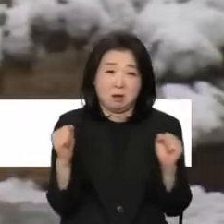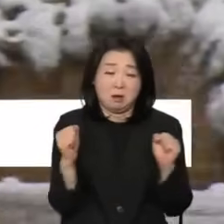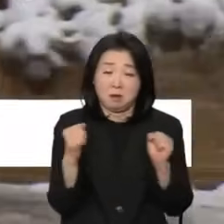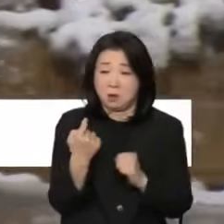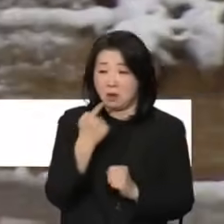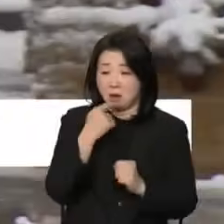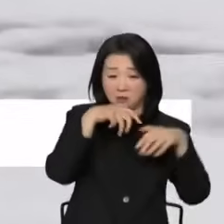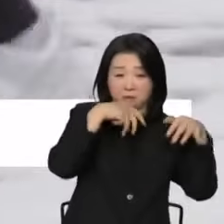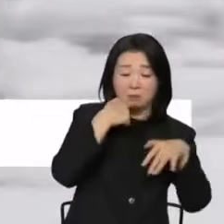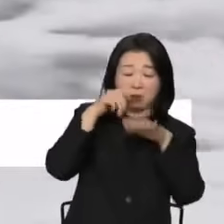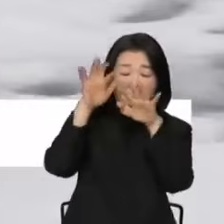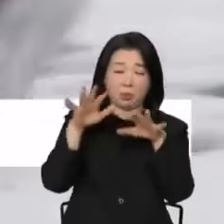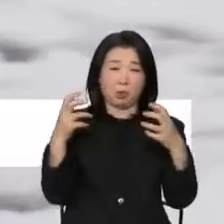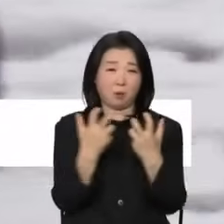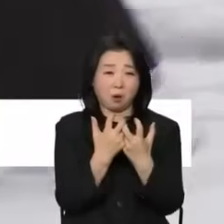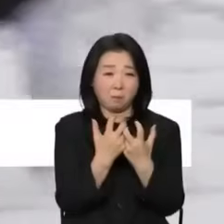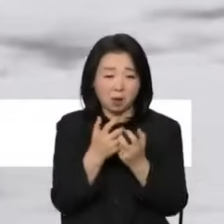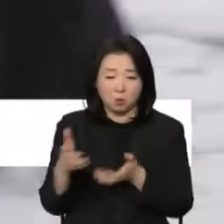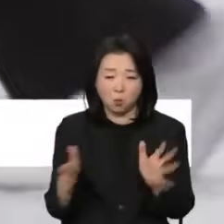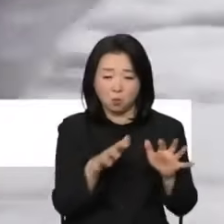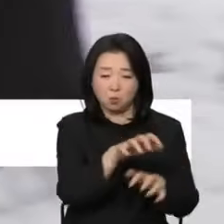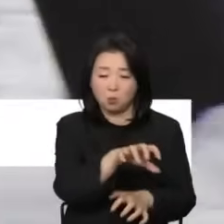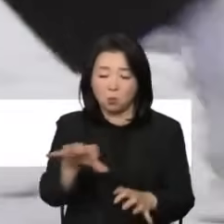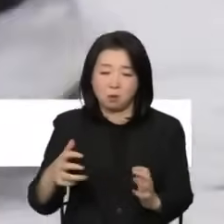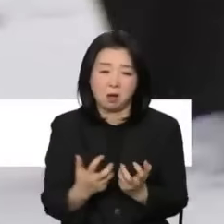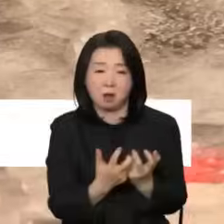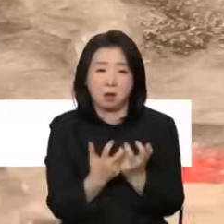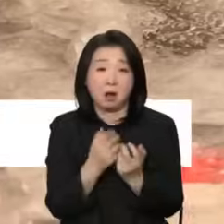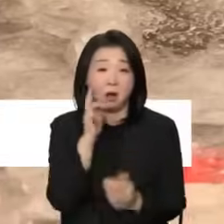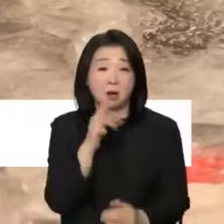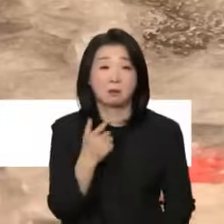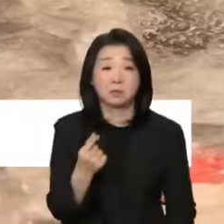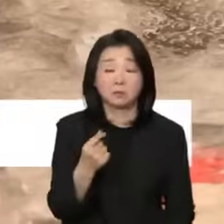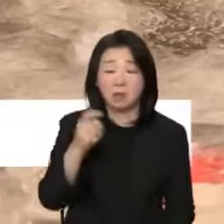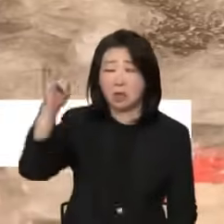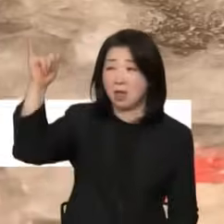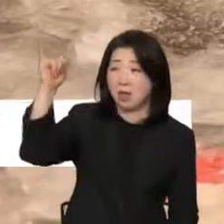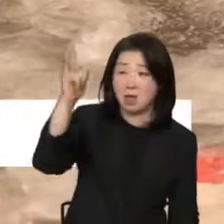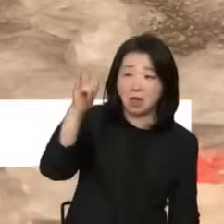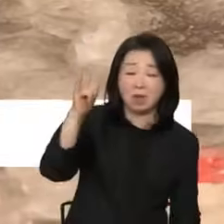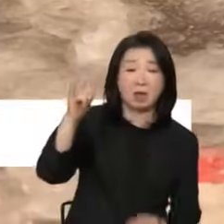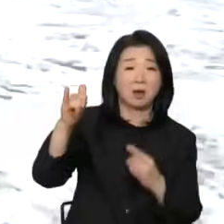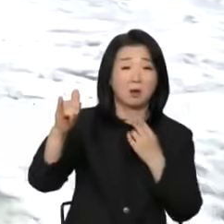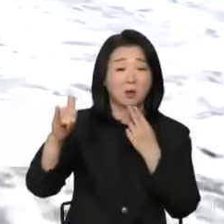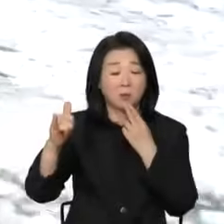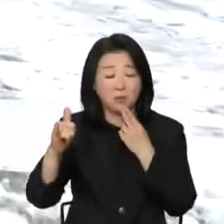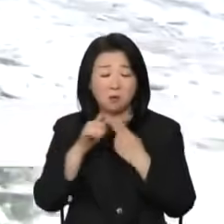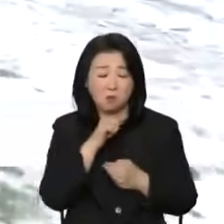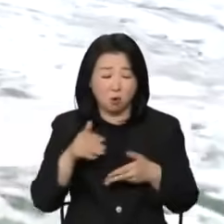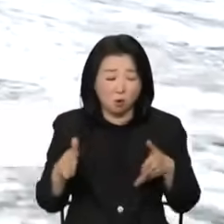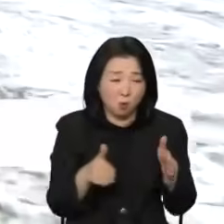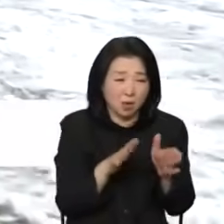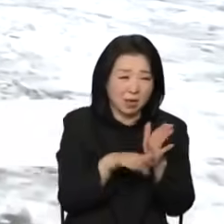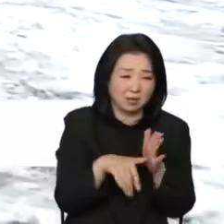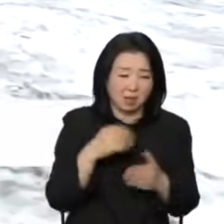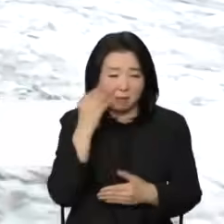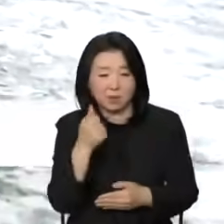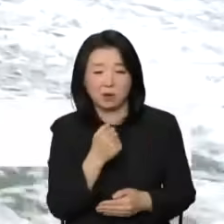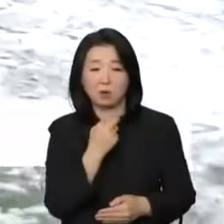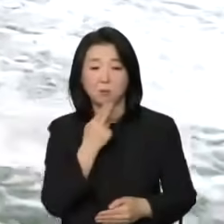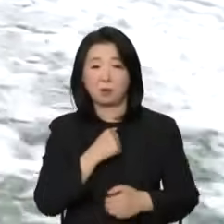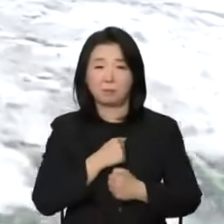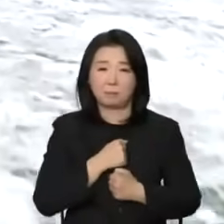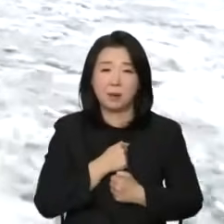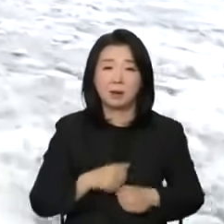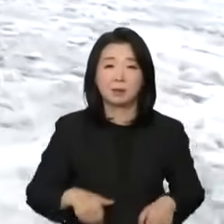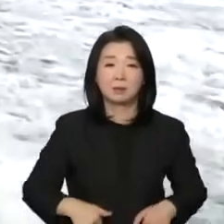얼어붙어 곳곳이 빙판을 이루고 있습니다. 특히 볕이 들지 않는 곳이나 골목길 이동할 때 미끄러지지 않도록